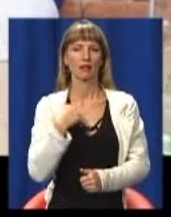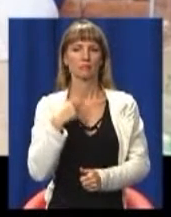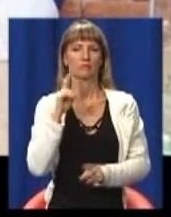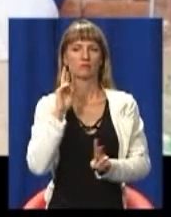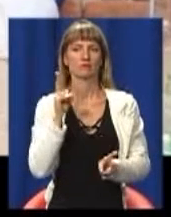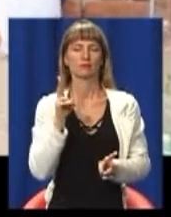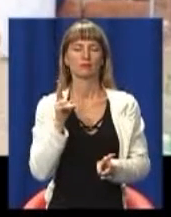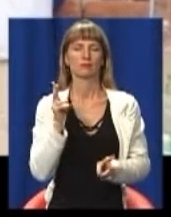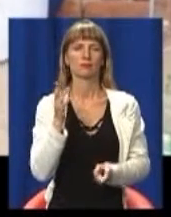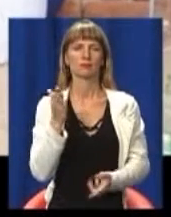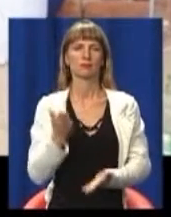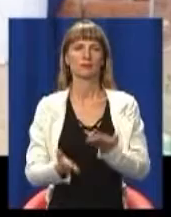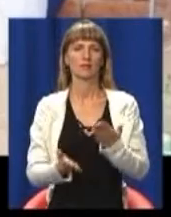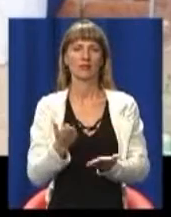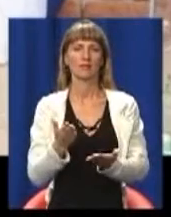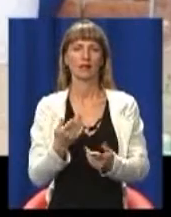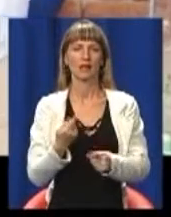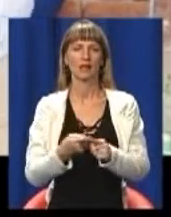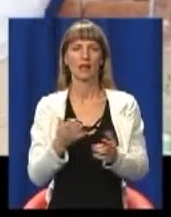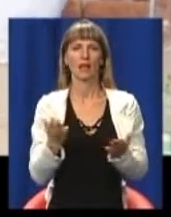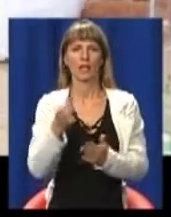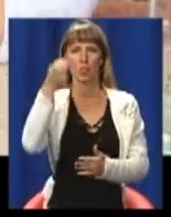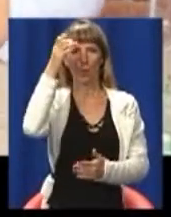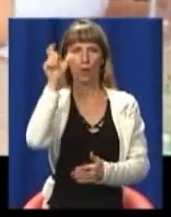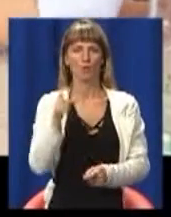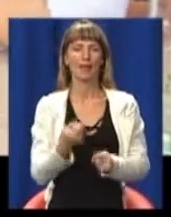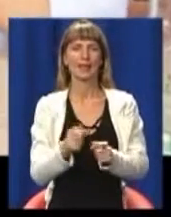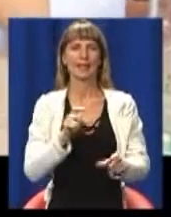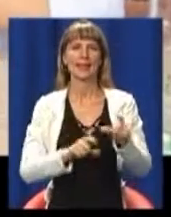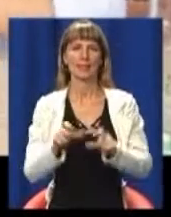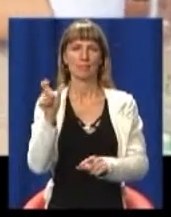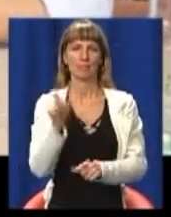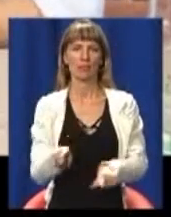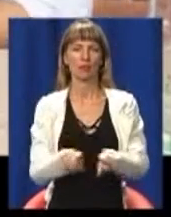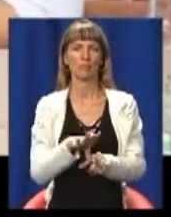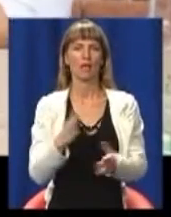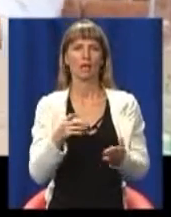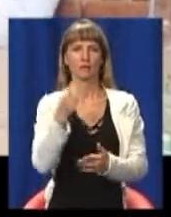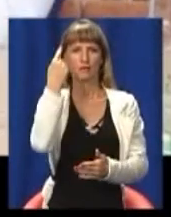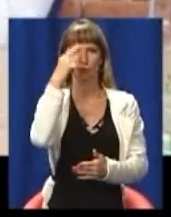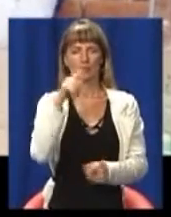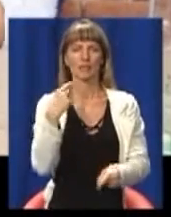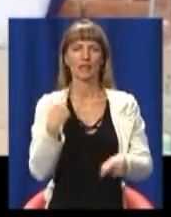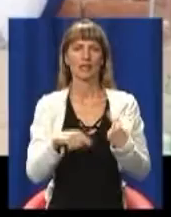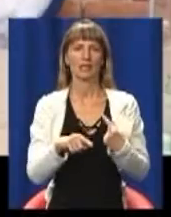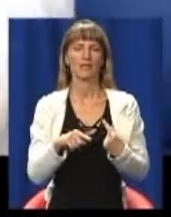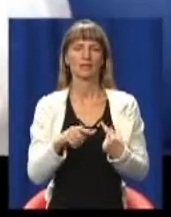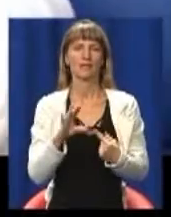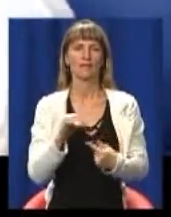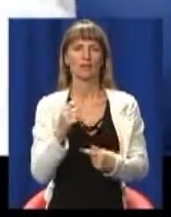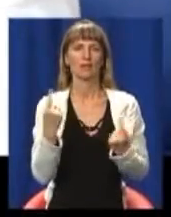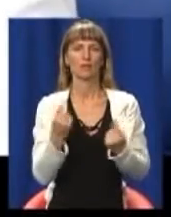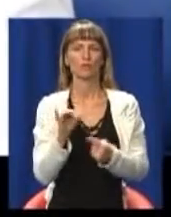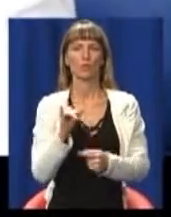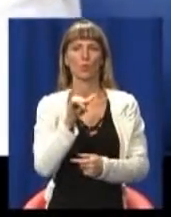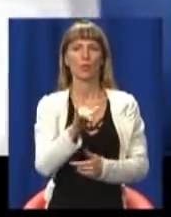знаю, мабуть, великий науковець. Точно, це хімік такий науковець, який її вигадав. І відрізняється вона від звичайної колби тим, що у